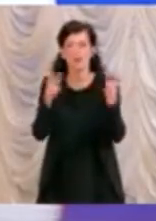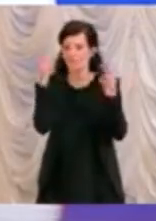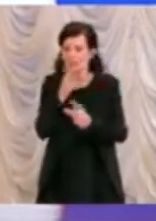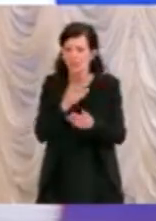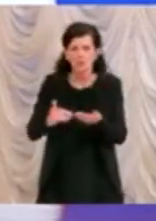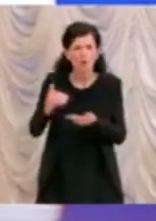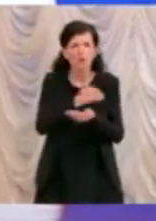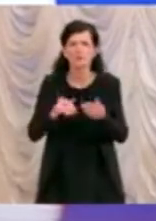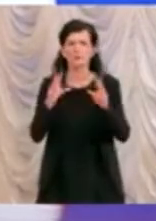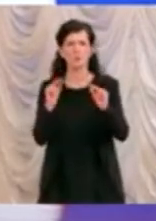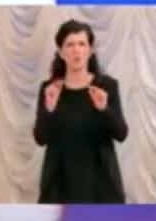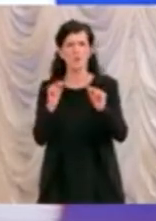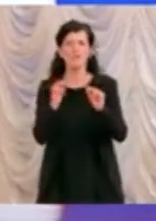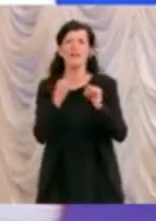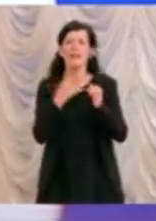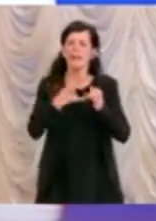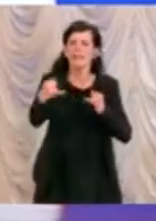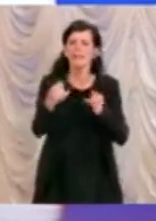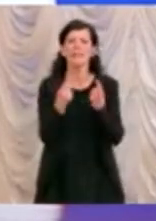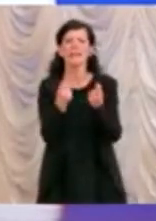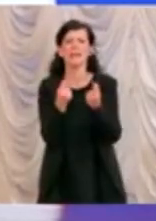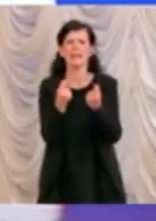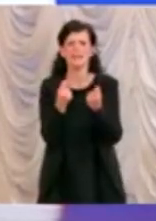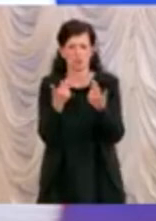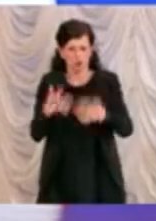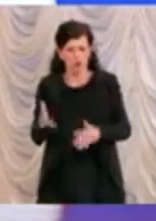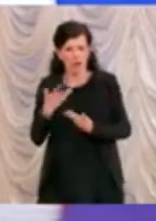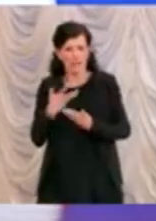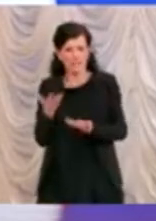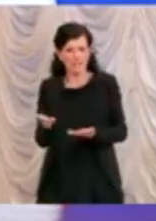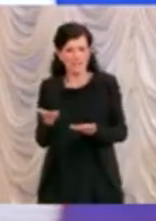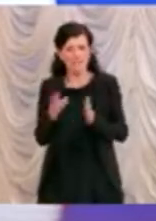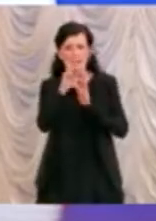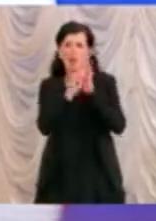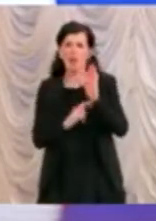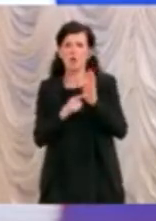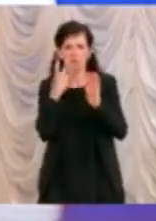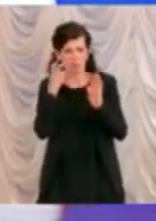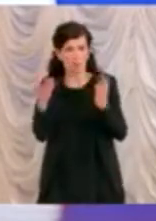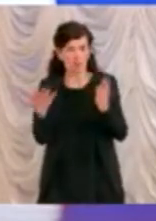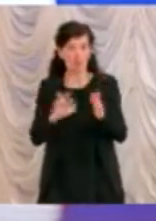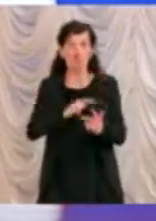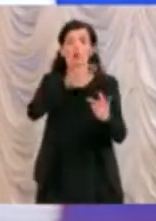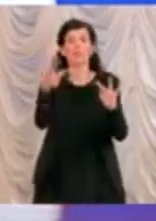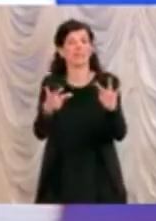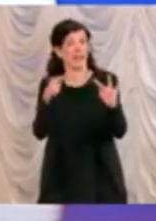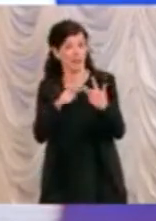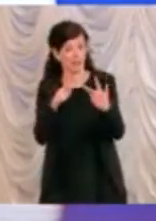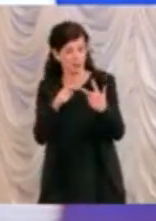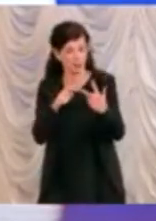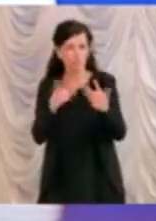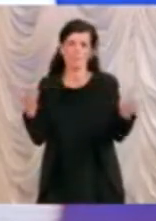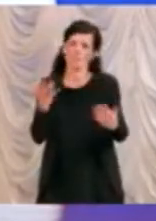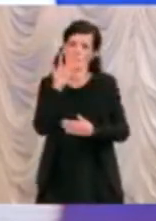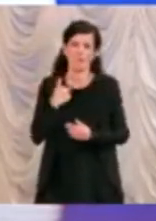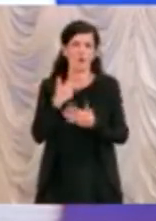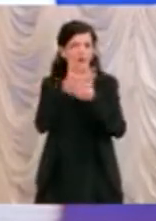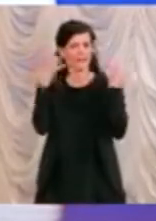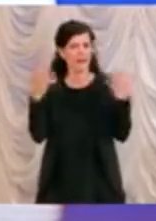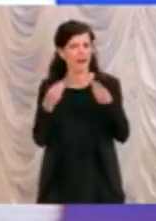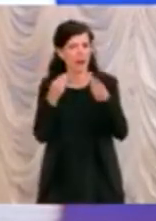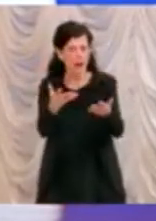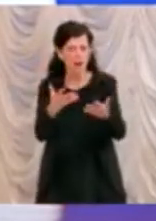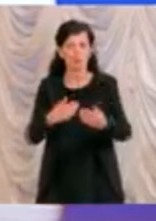linee di credito esistenti è diversamente regolate terzo e ad essere ancora più chiari